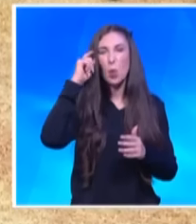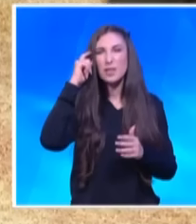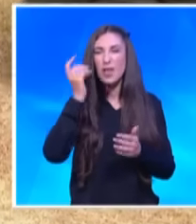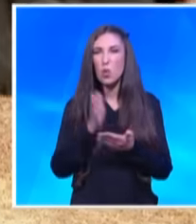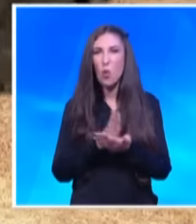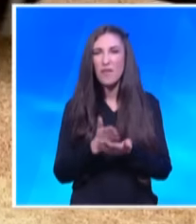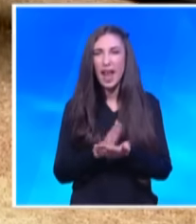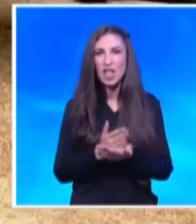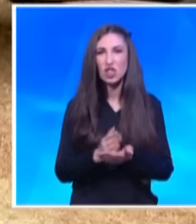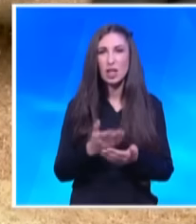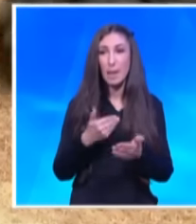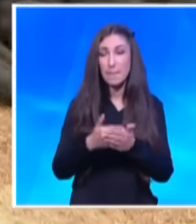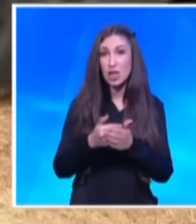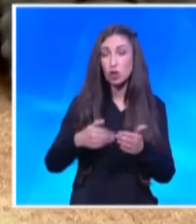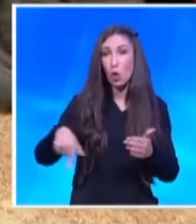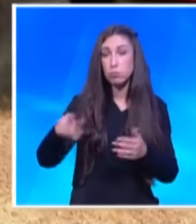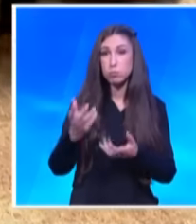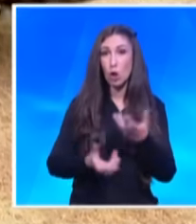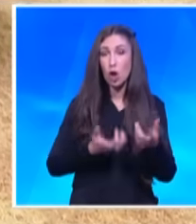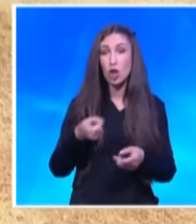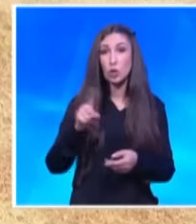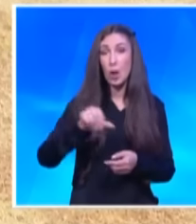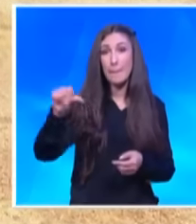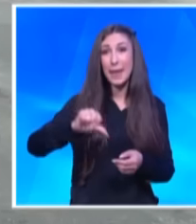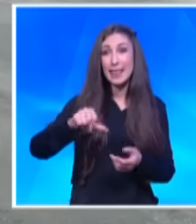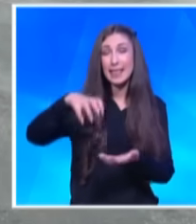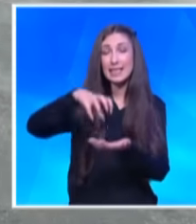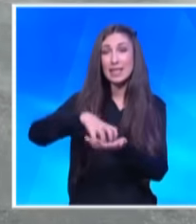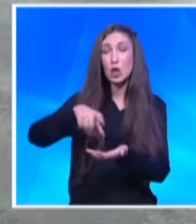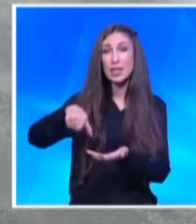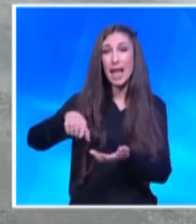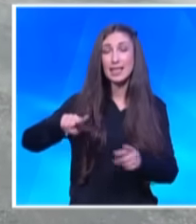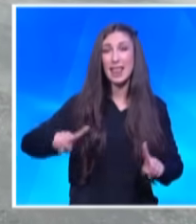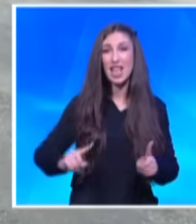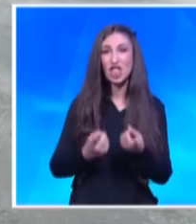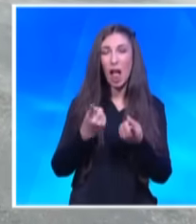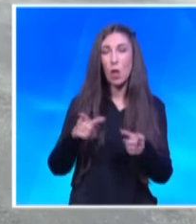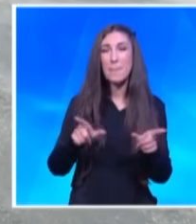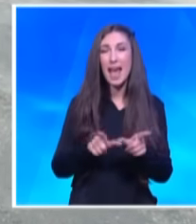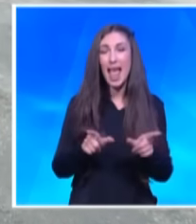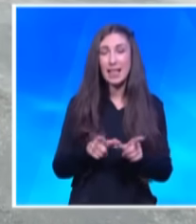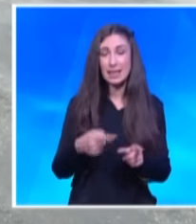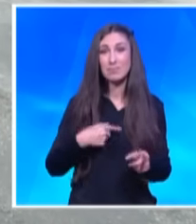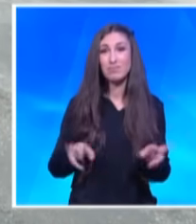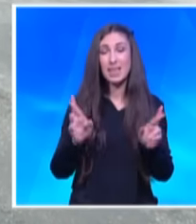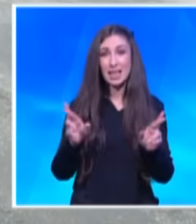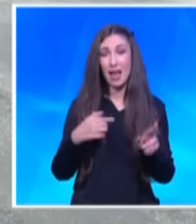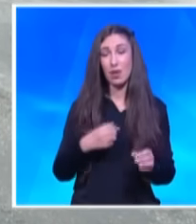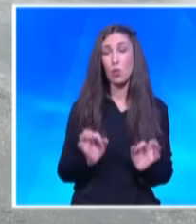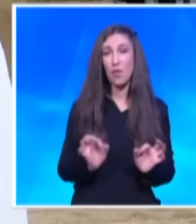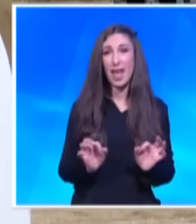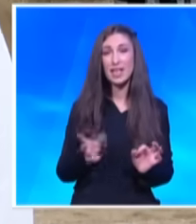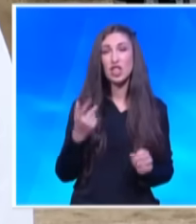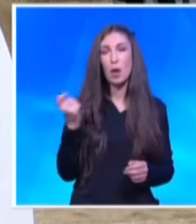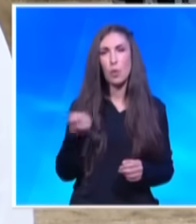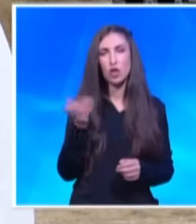което е в периферията на пожара, и другото е бензиностанцията в началото на Михилци. Надяваме се и сме уверени, че пожара